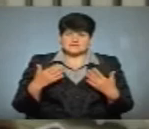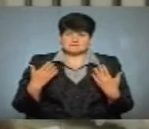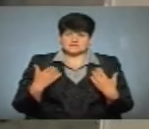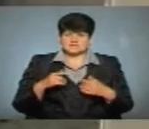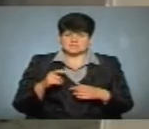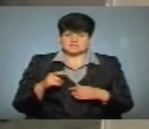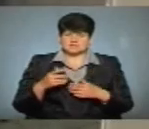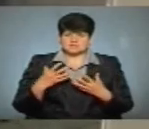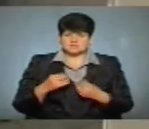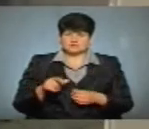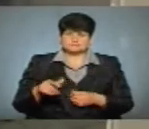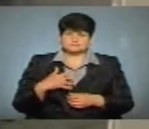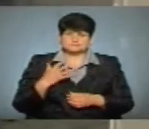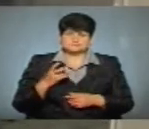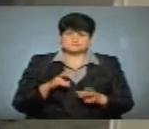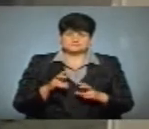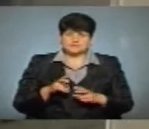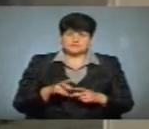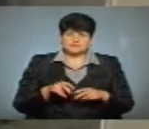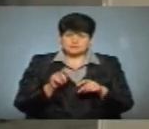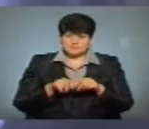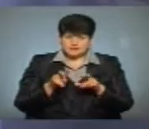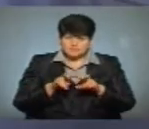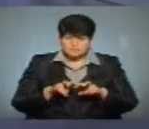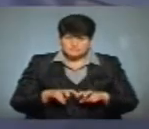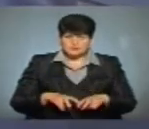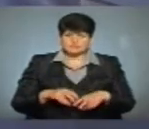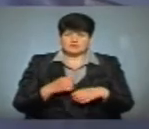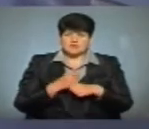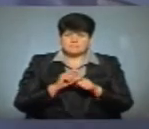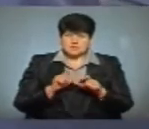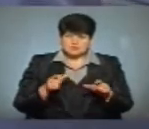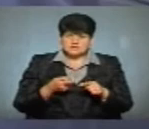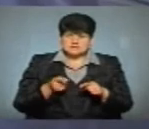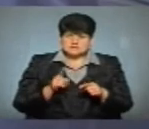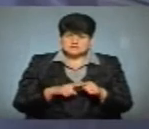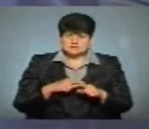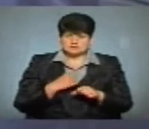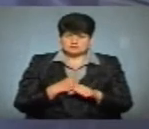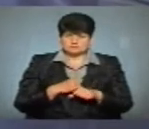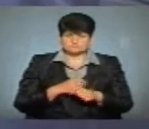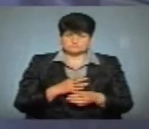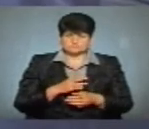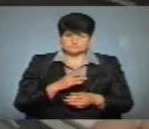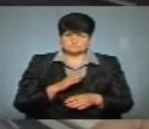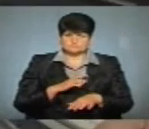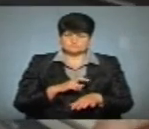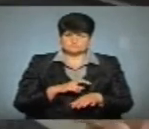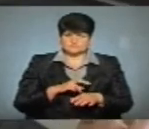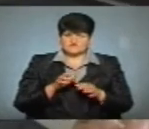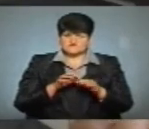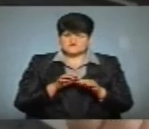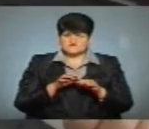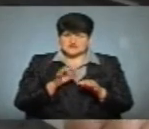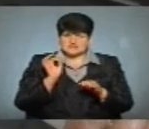йде. Досліджують кліщів у паразитологічній лабораторії. Це робить ентомолог Світлана Величко. Витягується